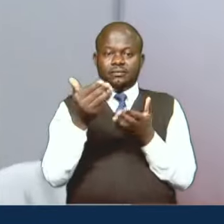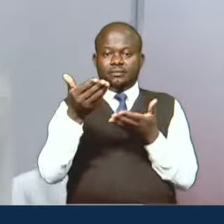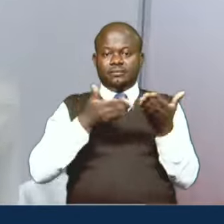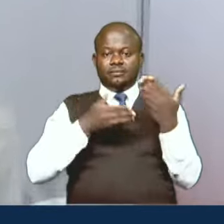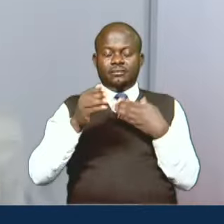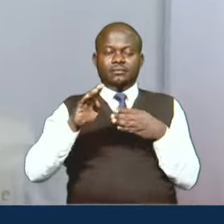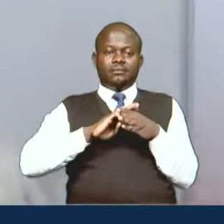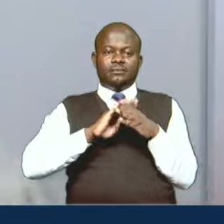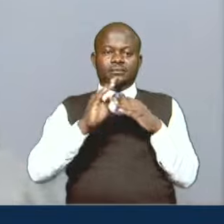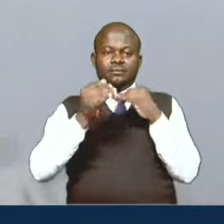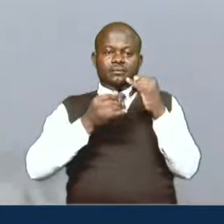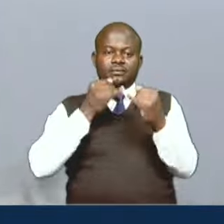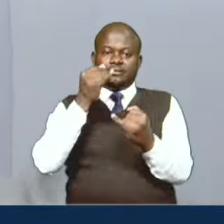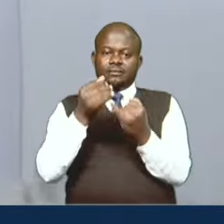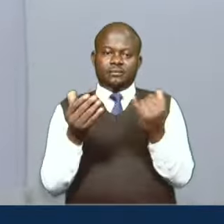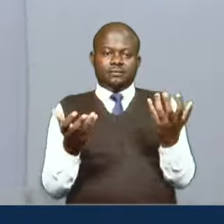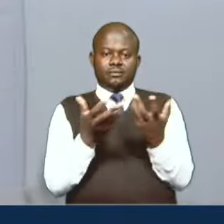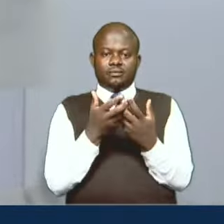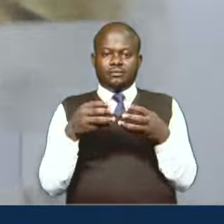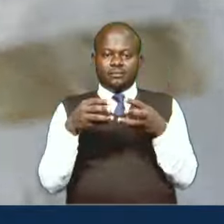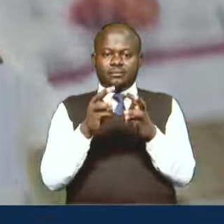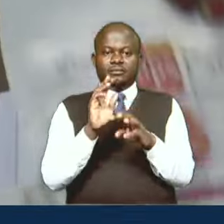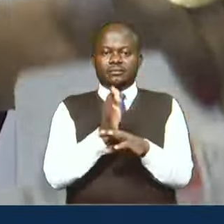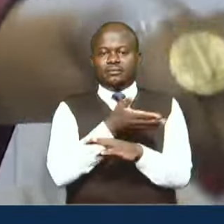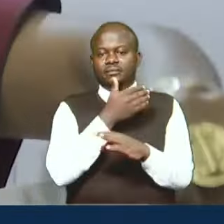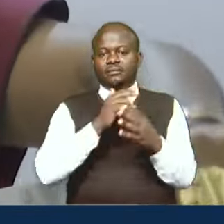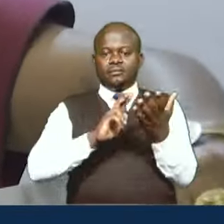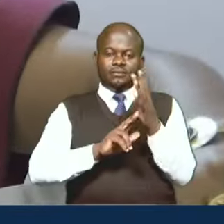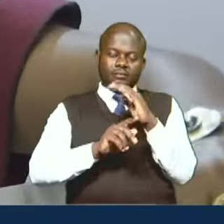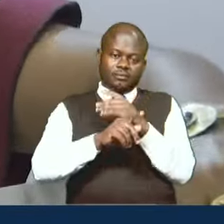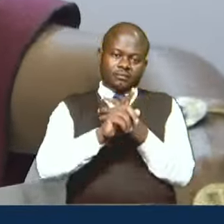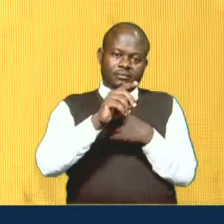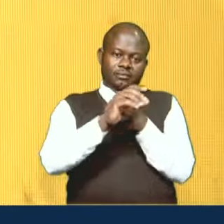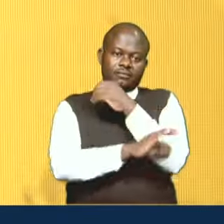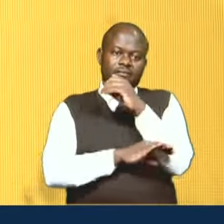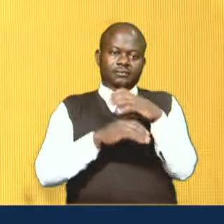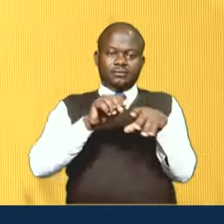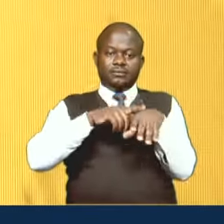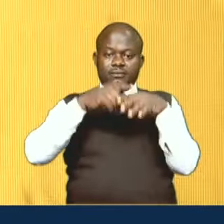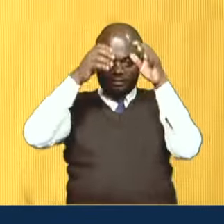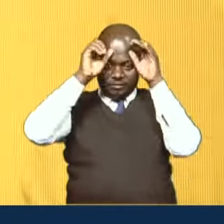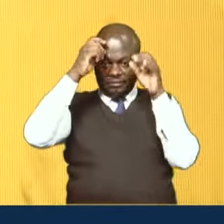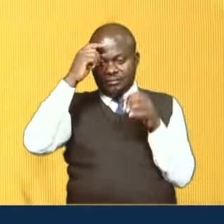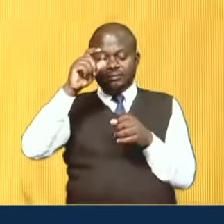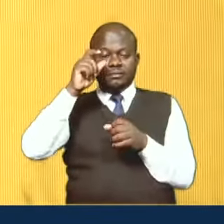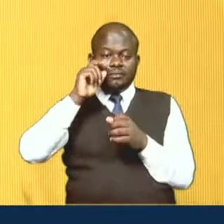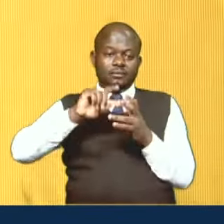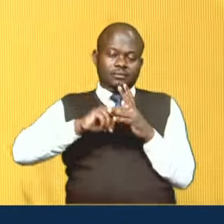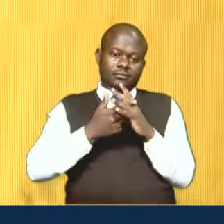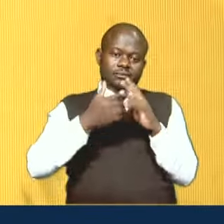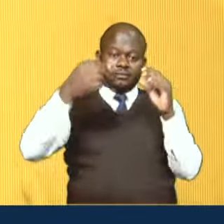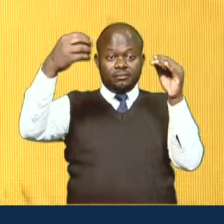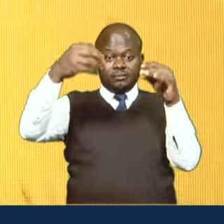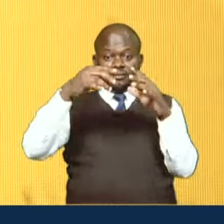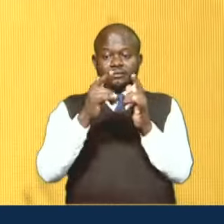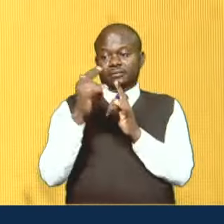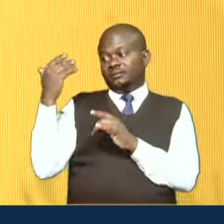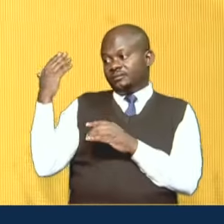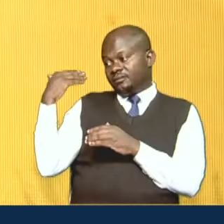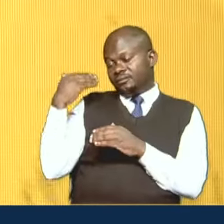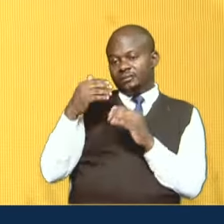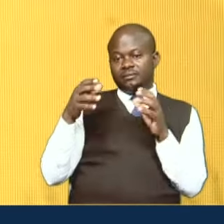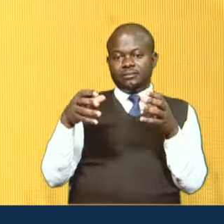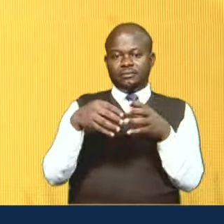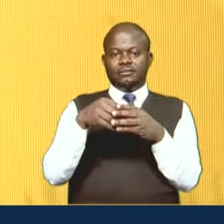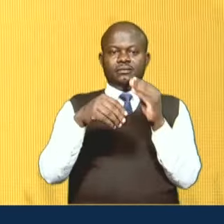ishoramari mpuzamahanga binajyana n'uburyo bwo gukuraho viza kubinjira mu gihugu. Ubwo umukuru w'igihugu Paul Kagame yatangizaga ku mugaragaro inama iherutse y'ihuriro ry'isoko